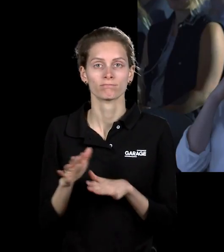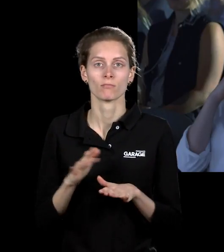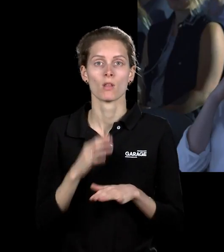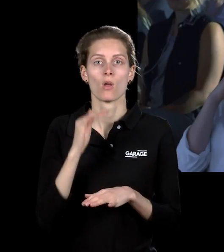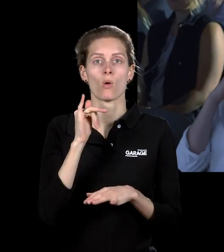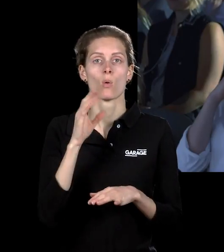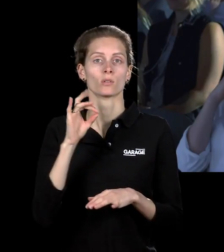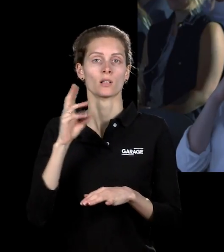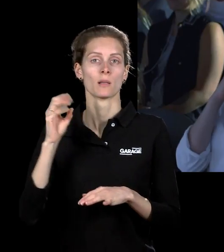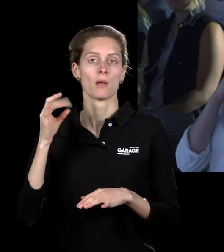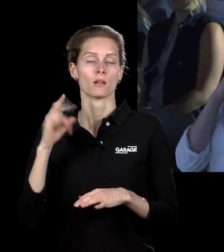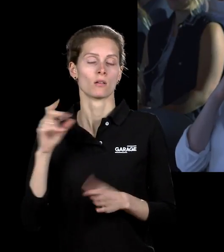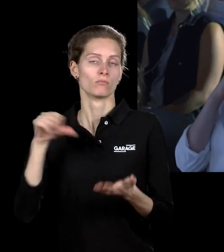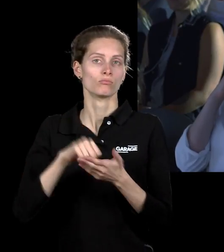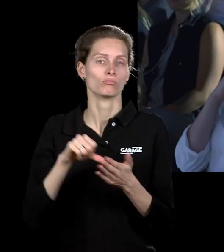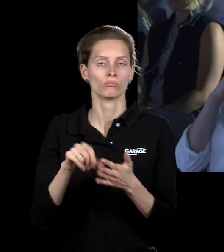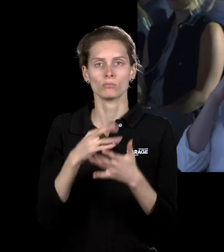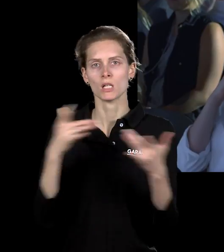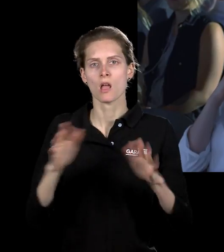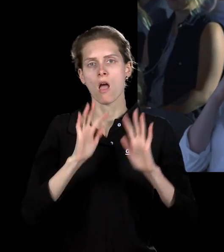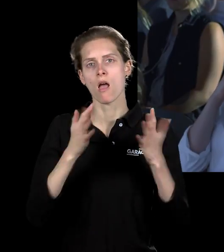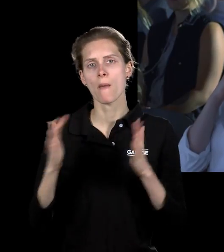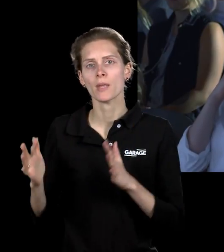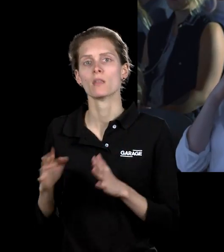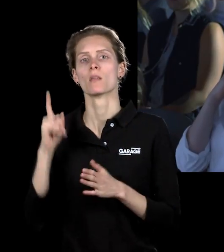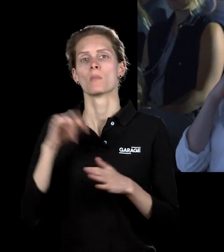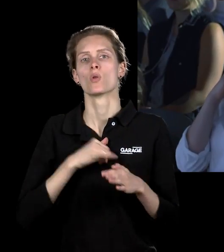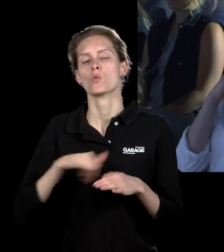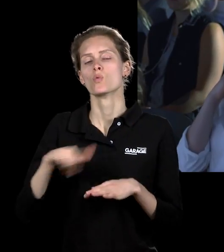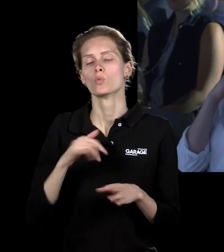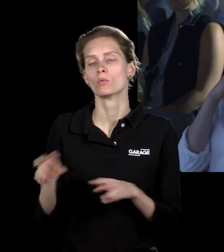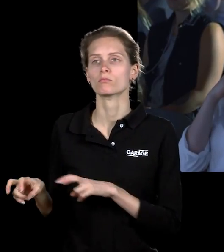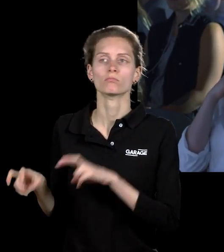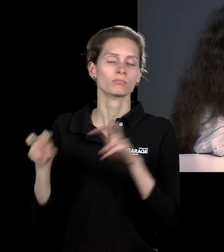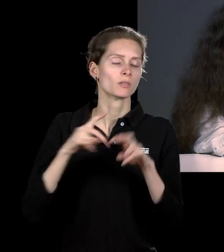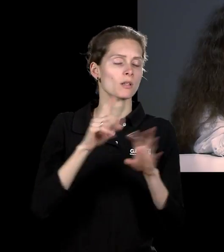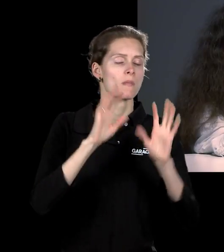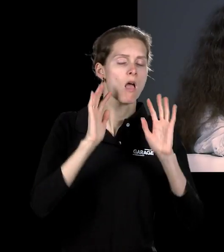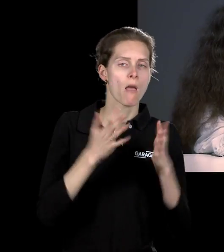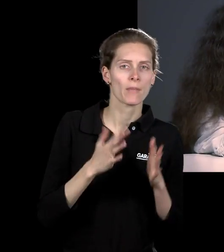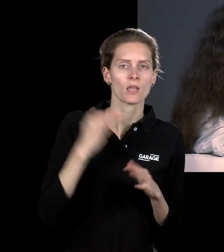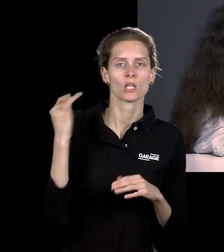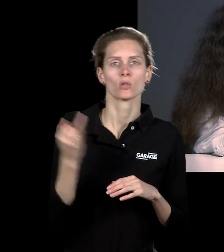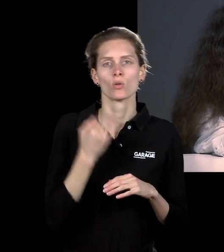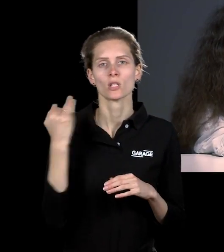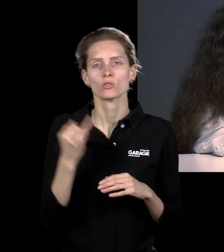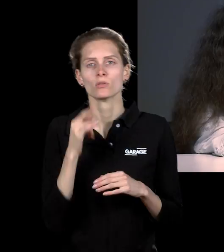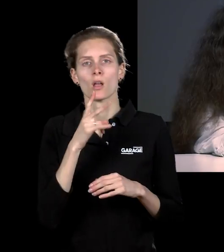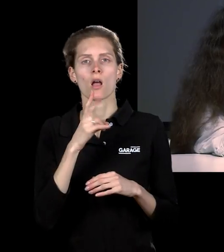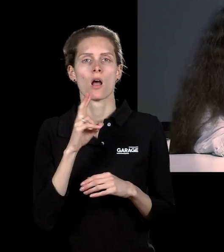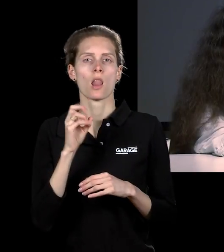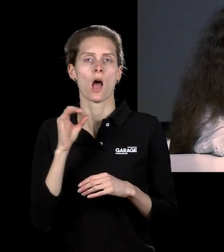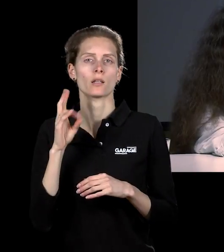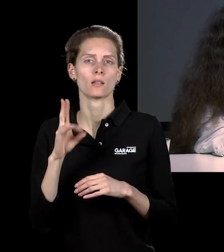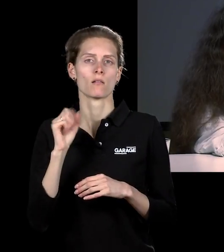многих хэппенингах уже, когда он переезжает в Нью-Йорк, во многих первых хэппенингах вообще как исторических, да, у Алана Капрова. Но